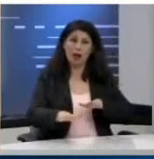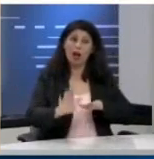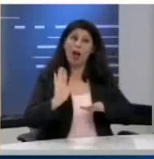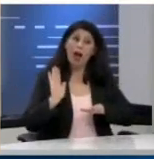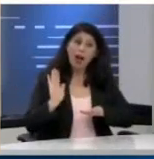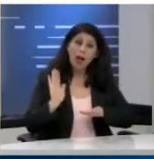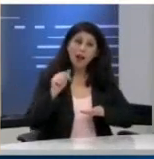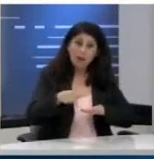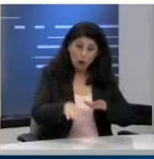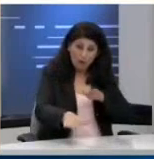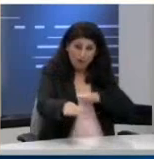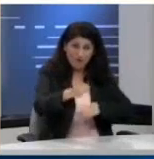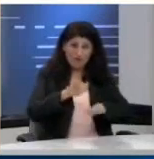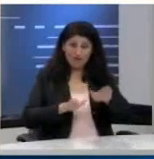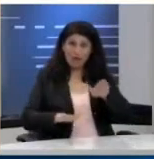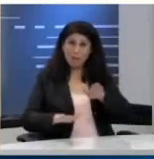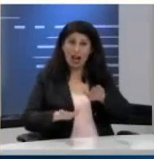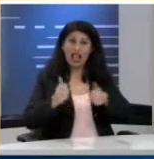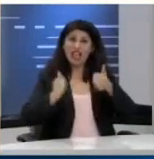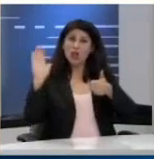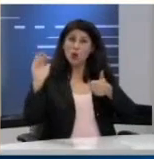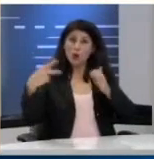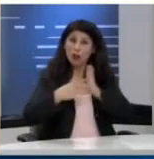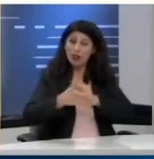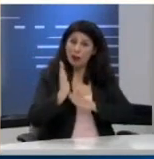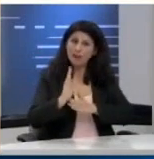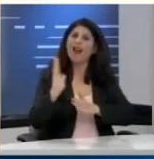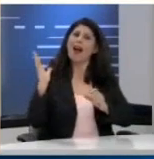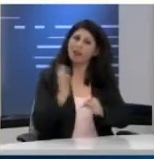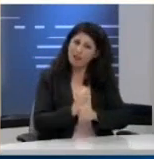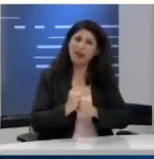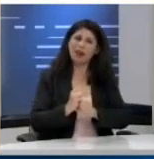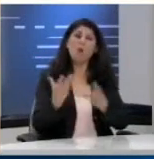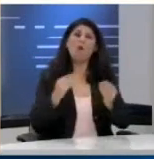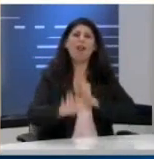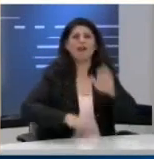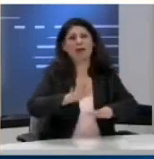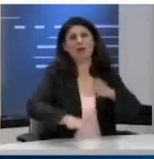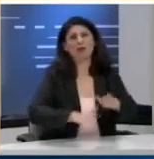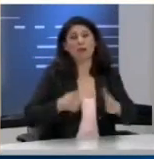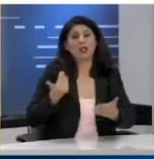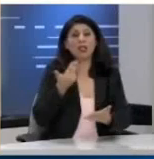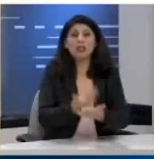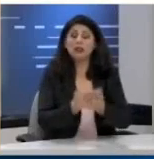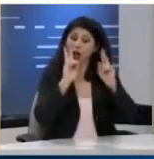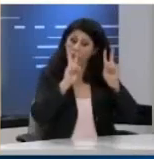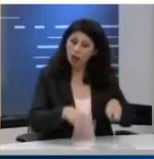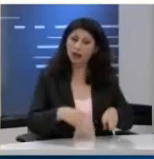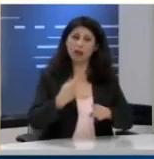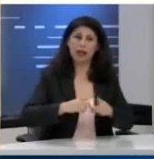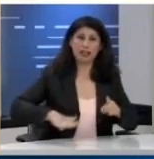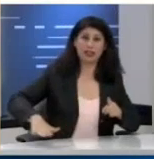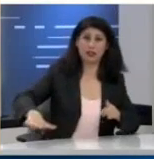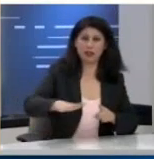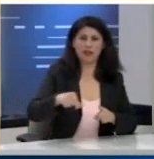τη δυνατότητα να κάνουμε πολλά βήματα μπροστά. Και ζητήσαμε την έγκριση του ελληνικού λαού. Το